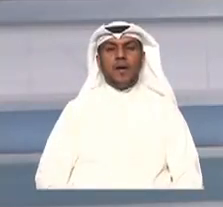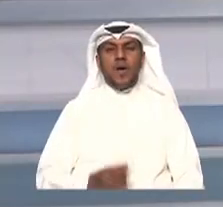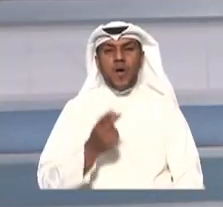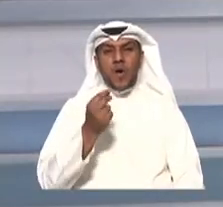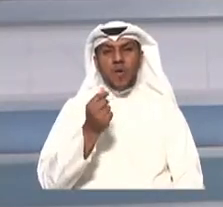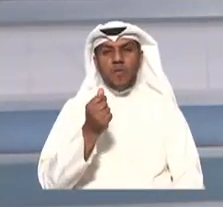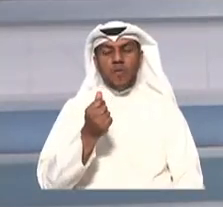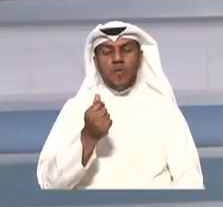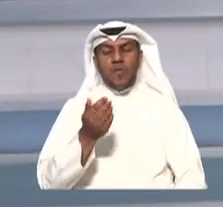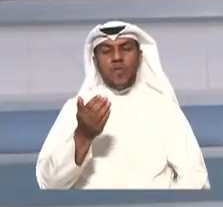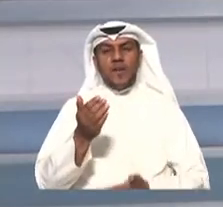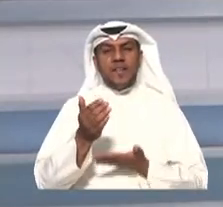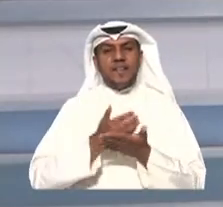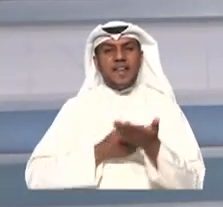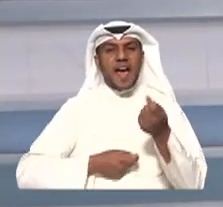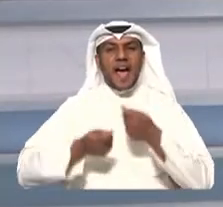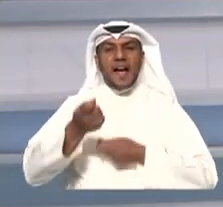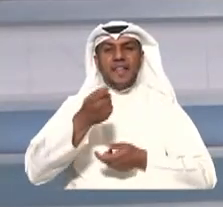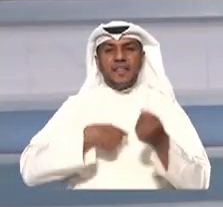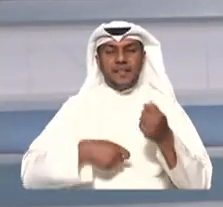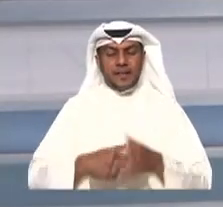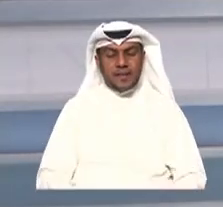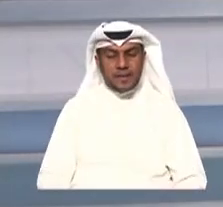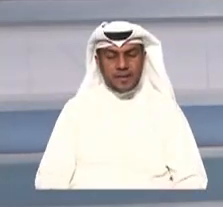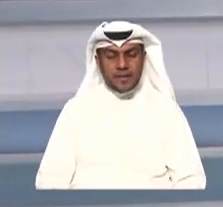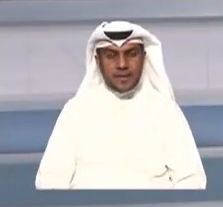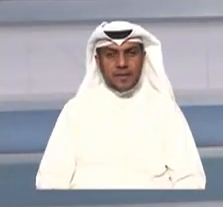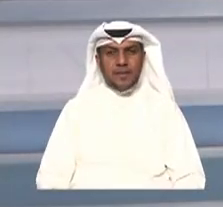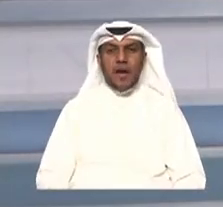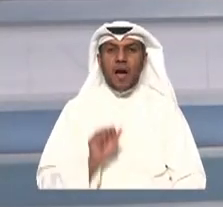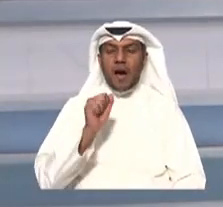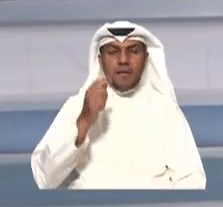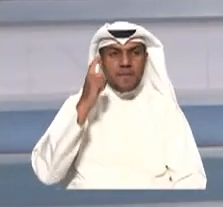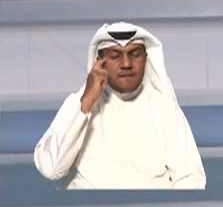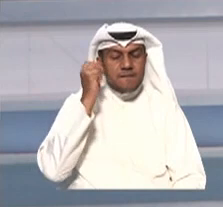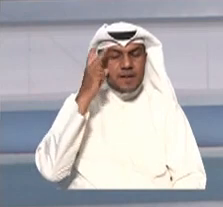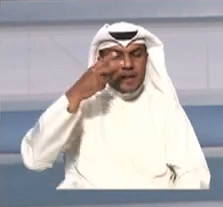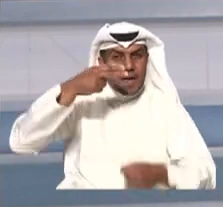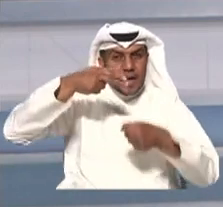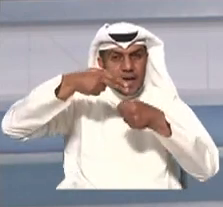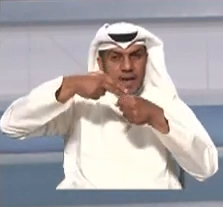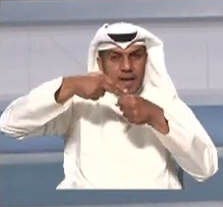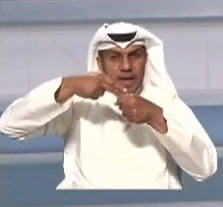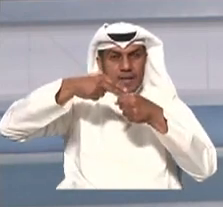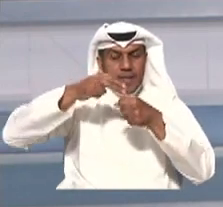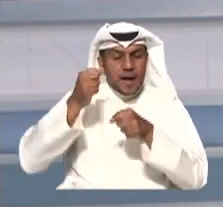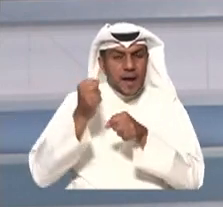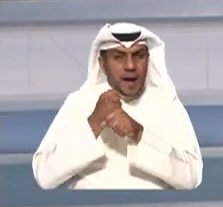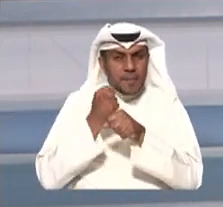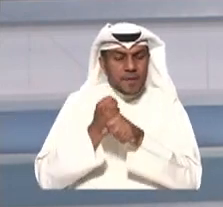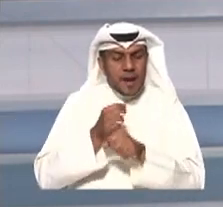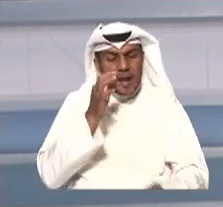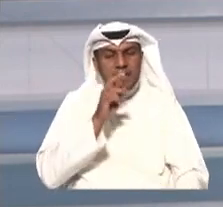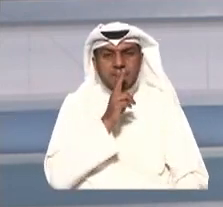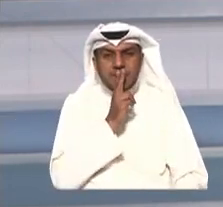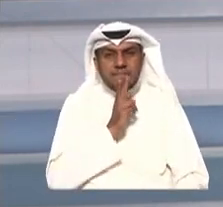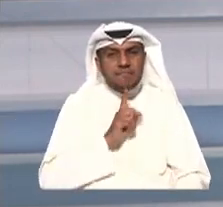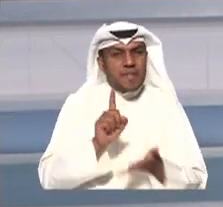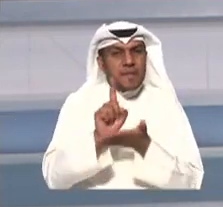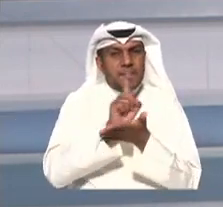تعكف الدولة على تنويع مصادر الطاقة بإقامة مشاريع جديدة تكافح التلوث وتحسن الشروط